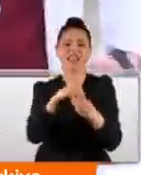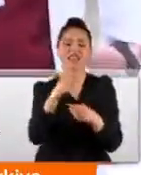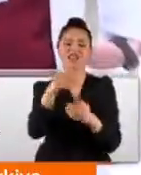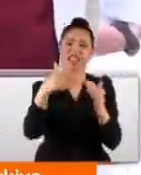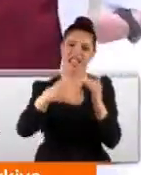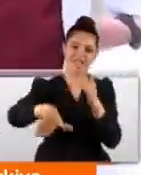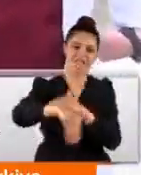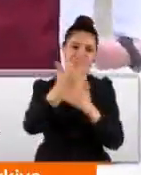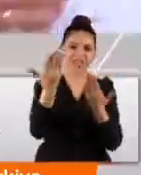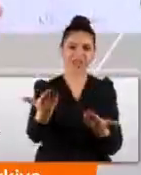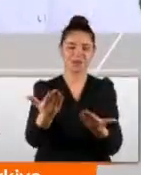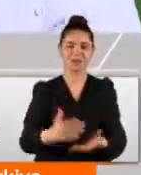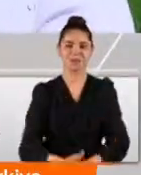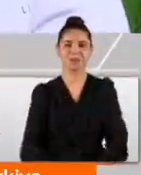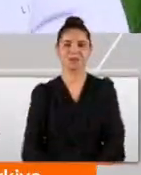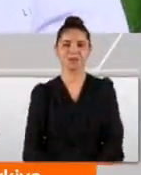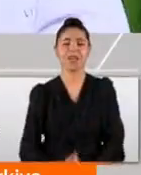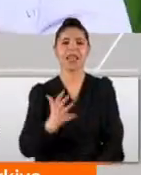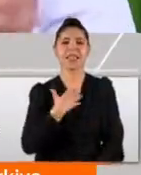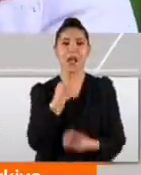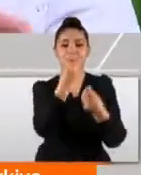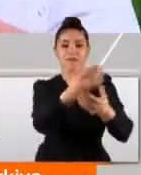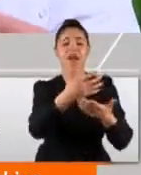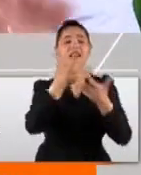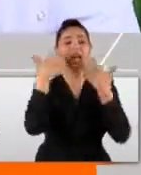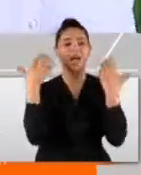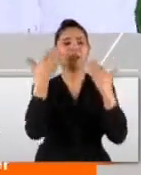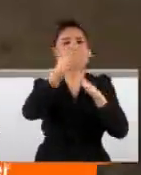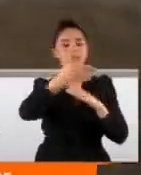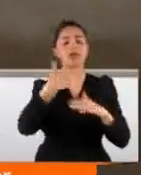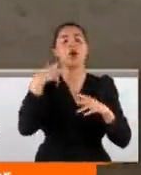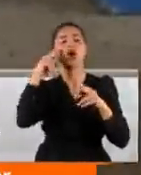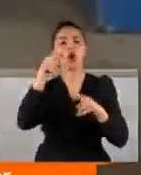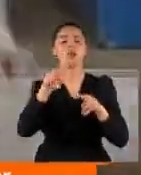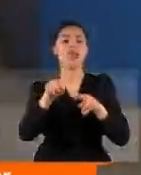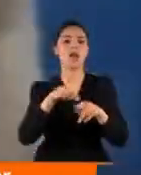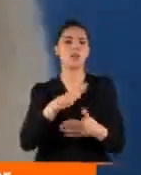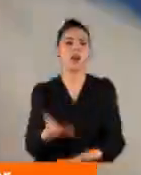evlerine doğru yola çıkacaklar. Sahiplendirdiniz hayvanları. Gideceğiz, göreceğiz, takip edeceğiz.